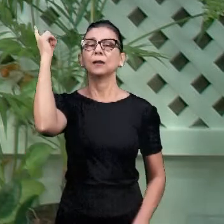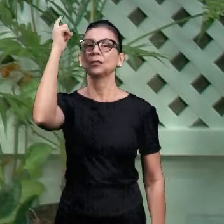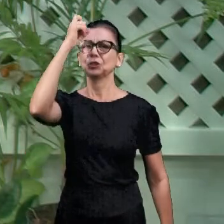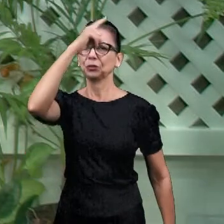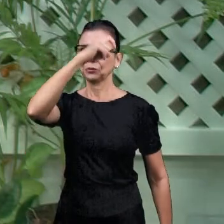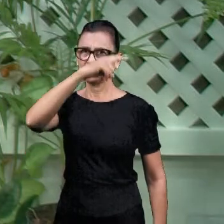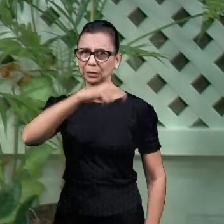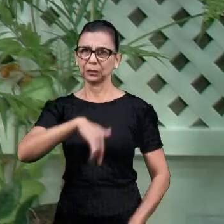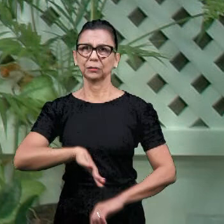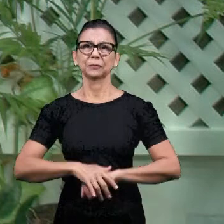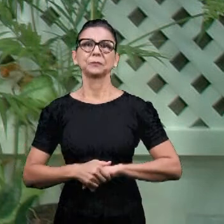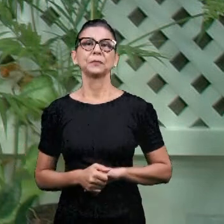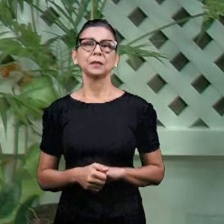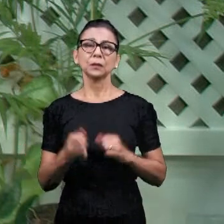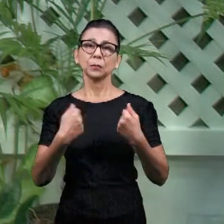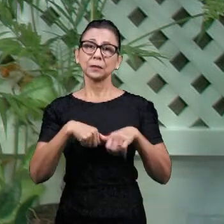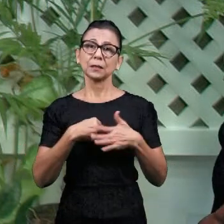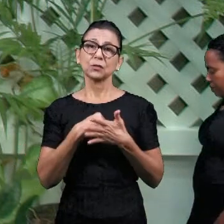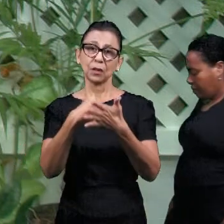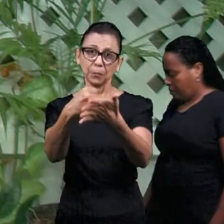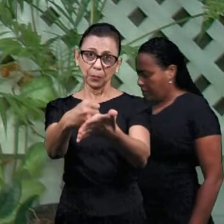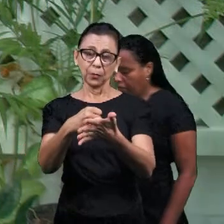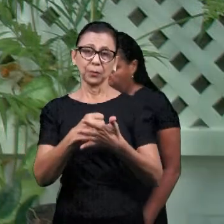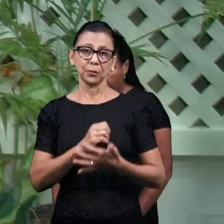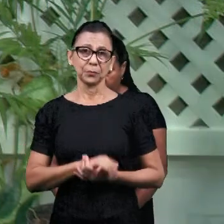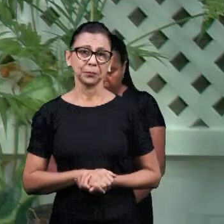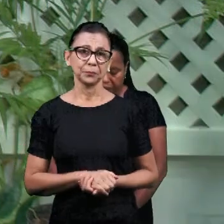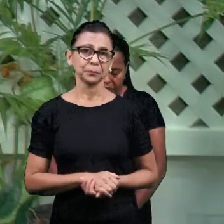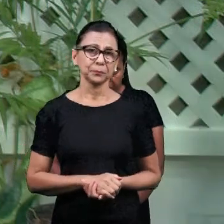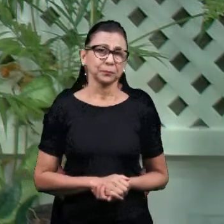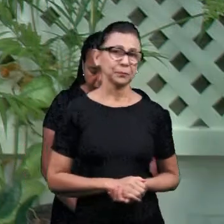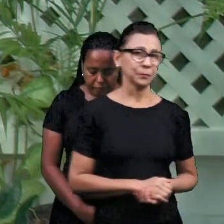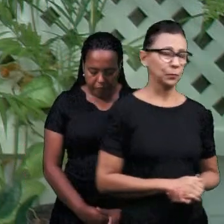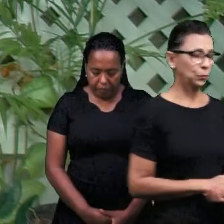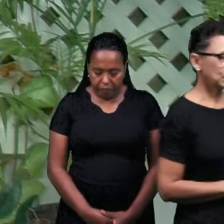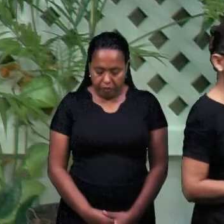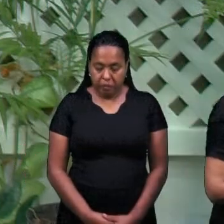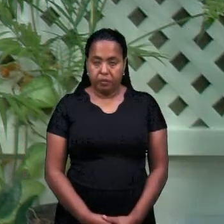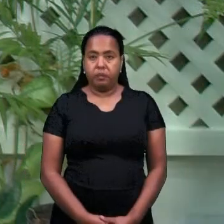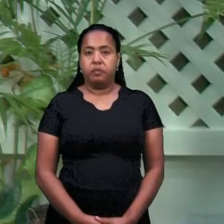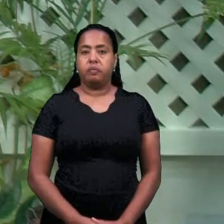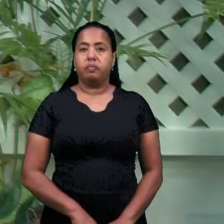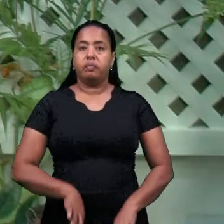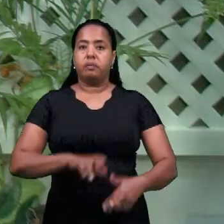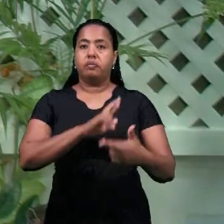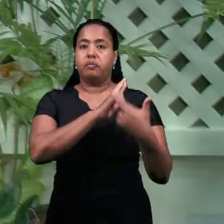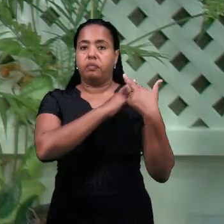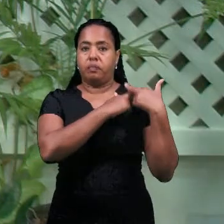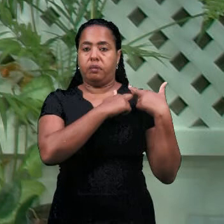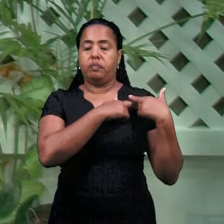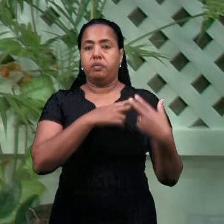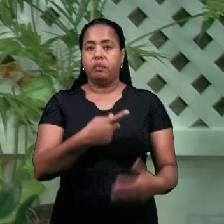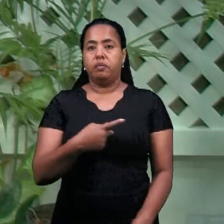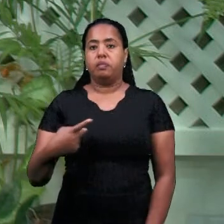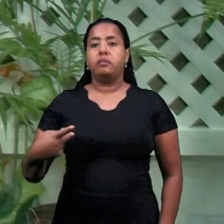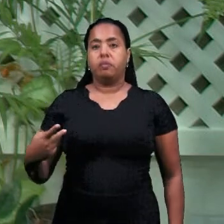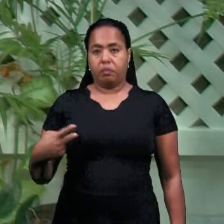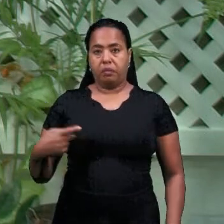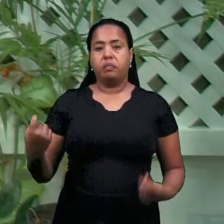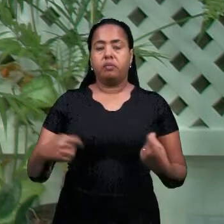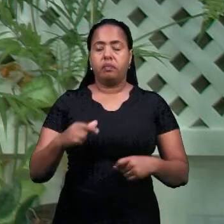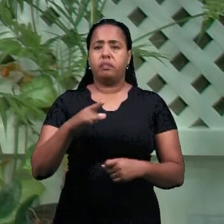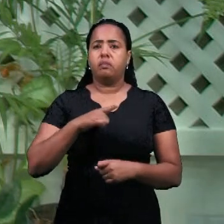sont autour doivent aider. Donc, le pasteur, sa fonction, il doit exercer. C'est de faire